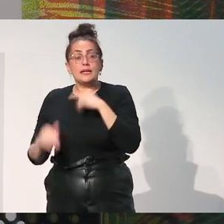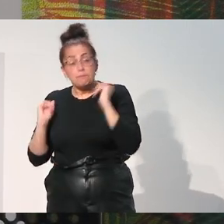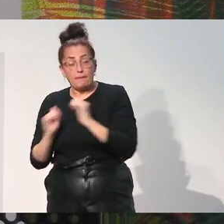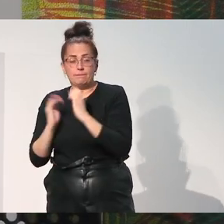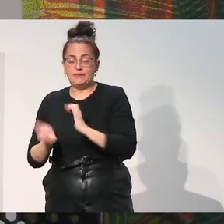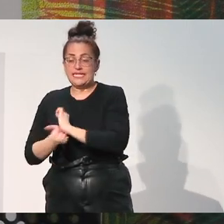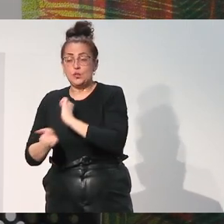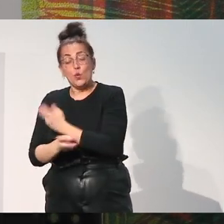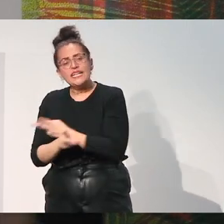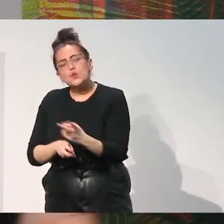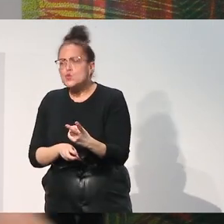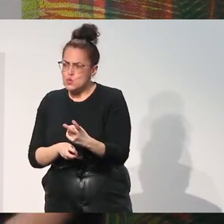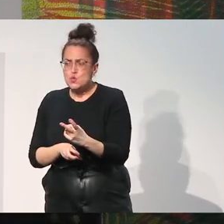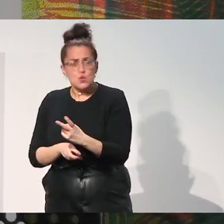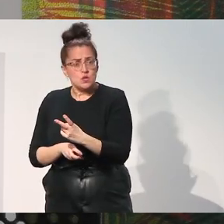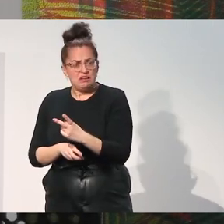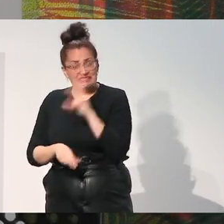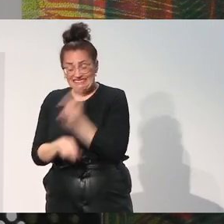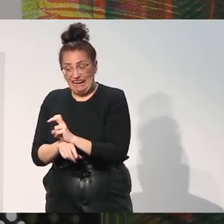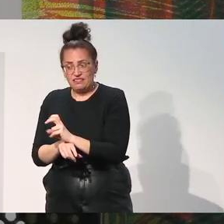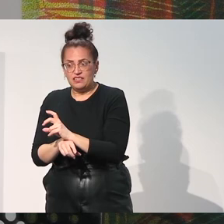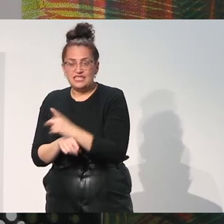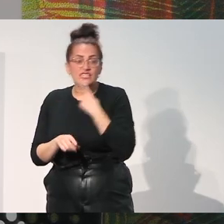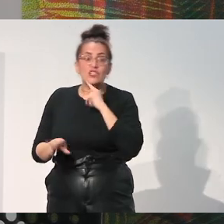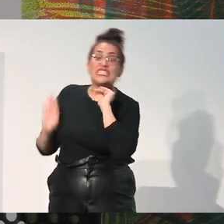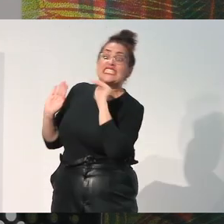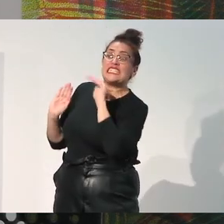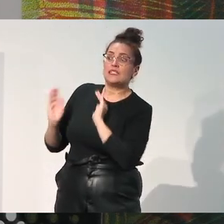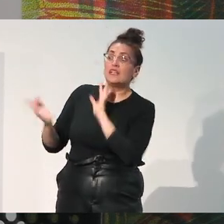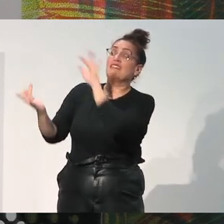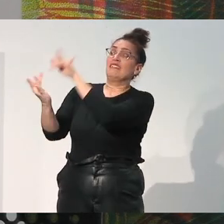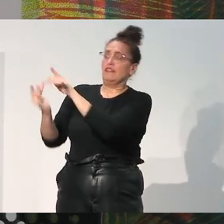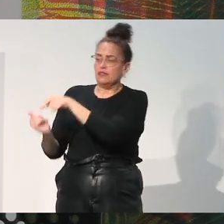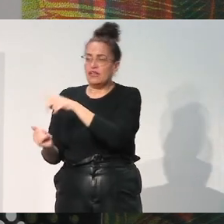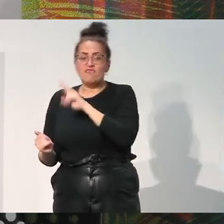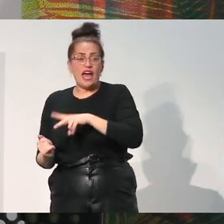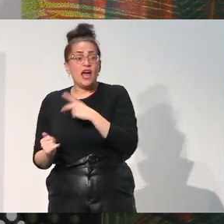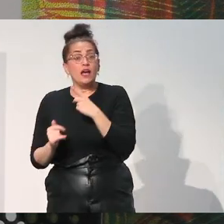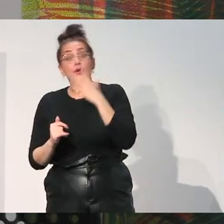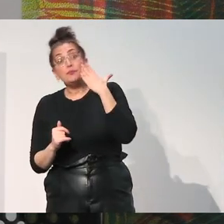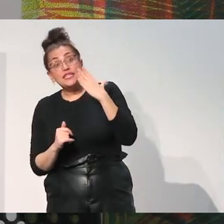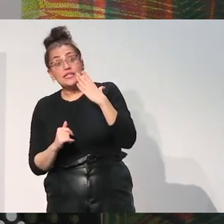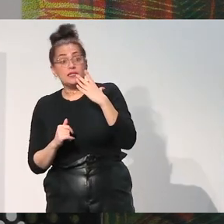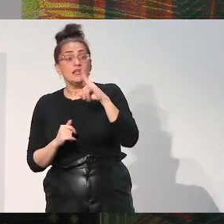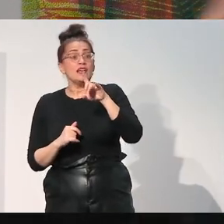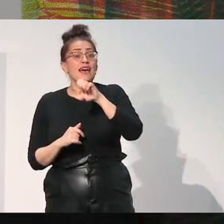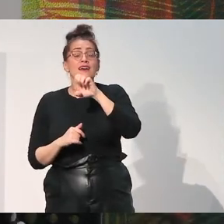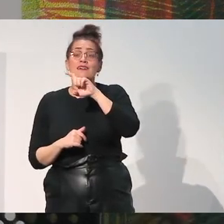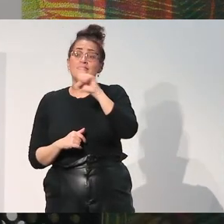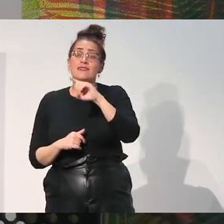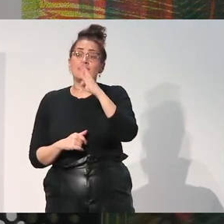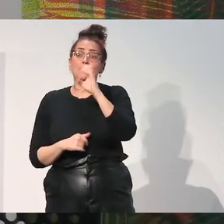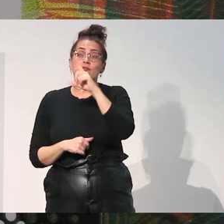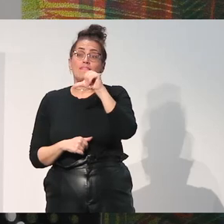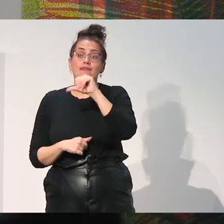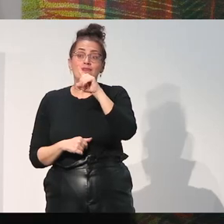encourt. Et elle a pris ce risque de traduire ce livre-là qui ne fait pas de caresse au Hezbollah. Et je lui en remercie de son courage. Et c'est mon père